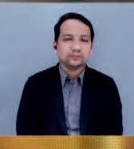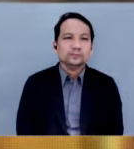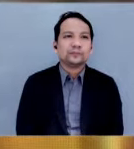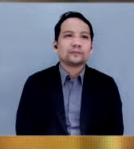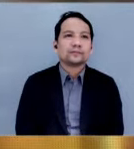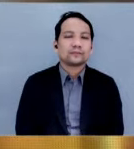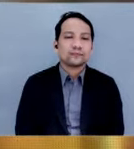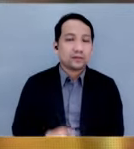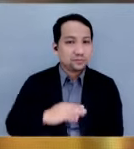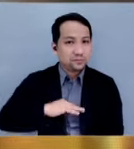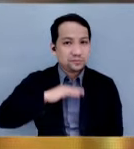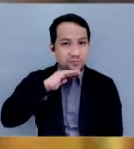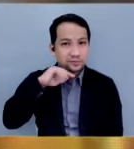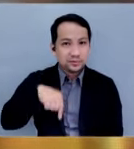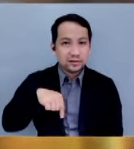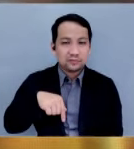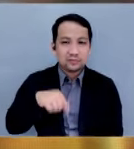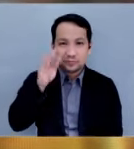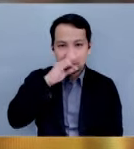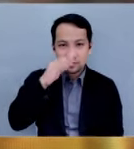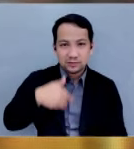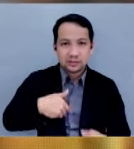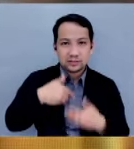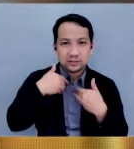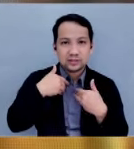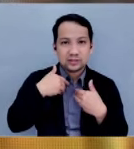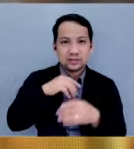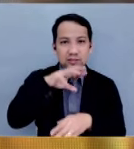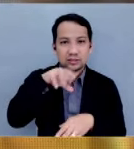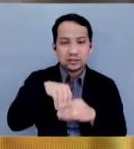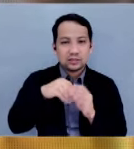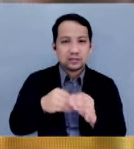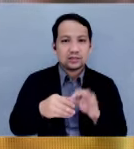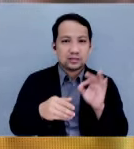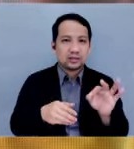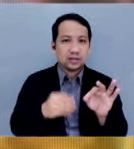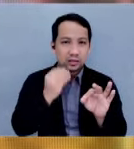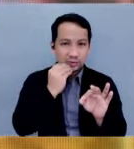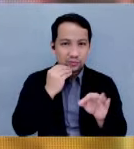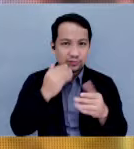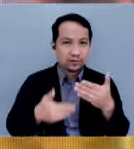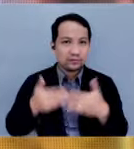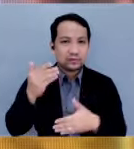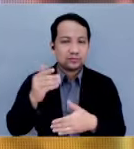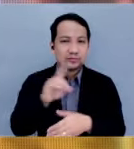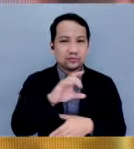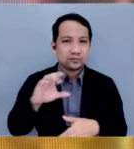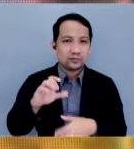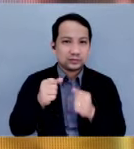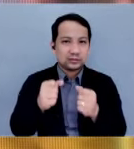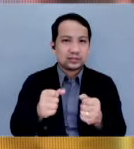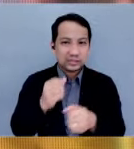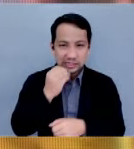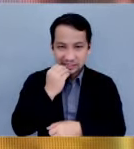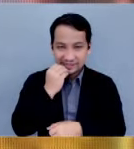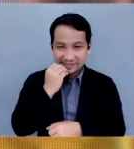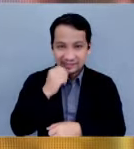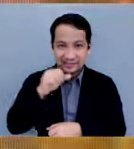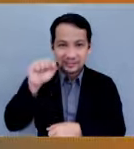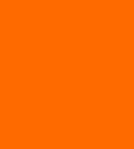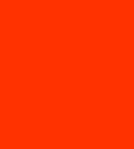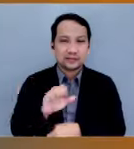Busog na naman tayo sa Pinoy Pride. Pasok kasi ang siyam na pagkain Pinoy sa best 100 street foods in Southeast Asia